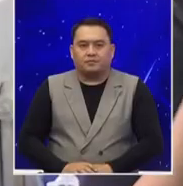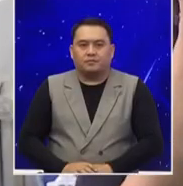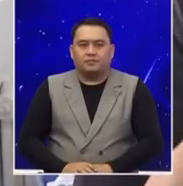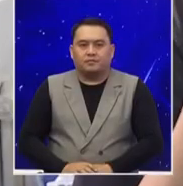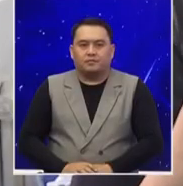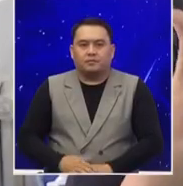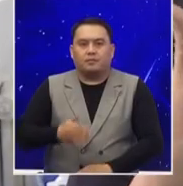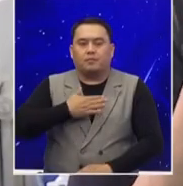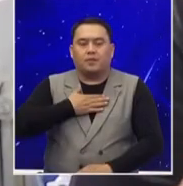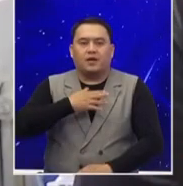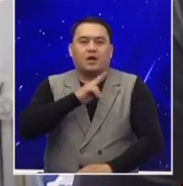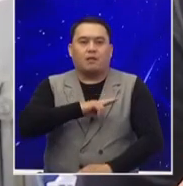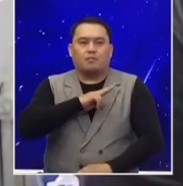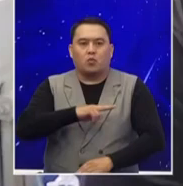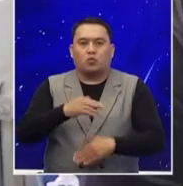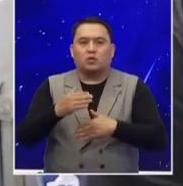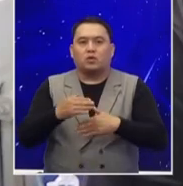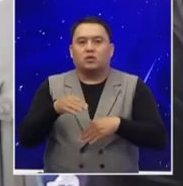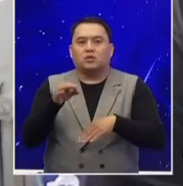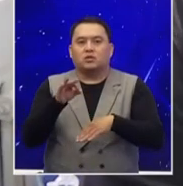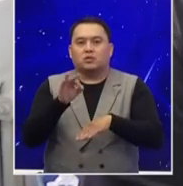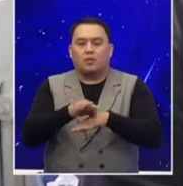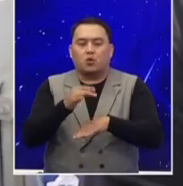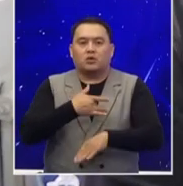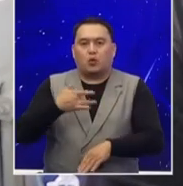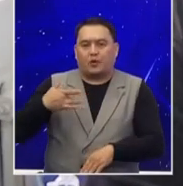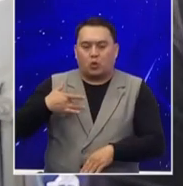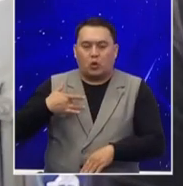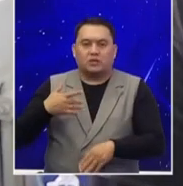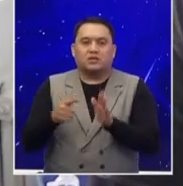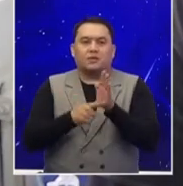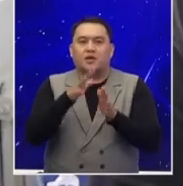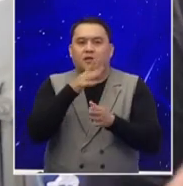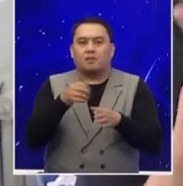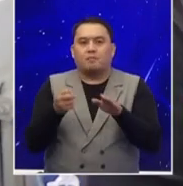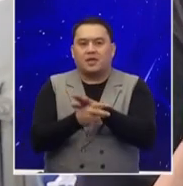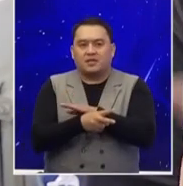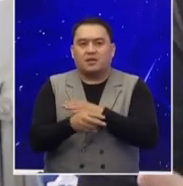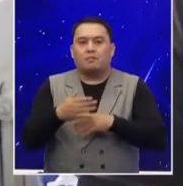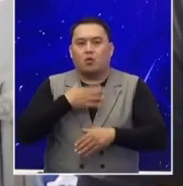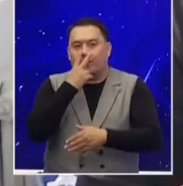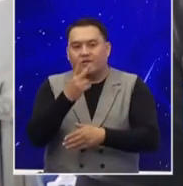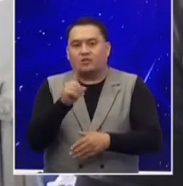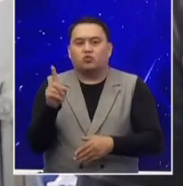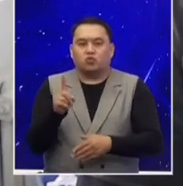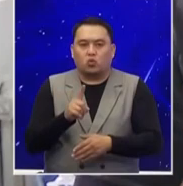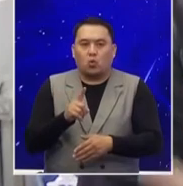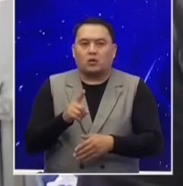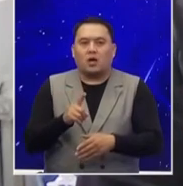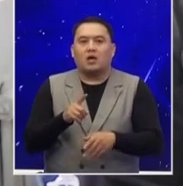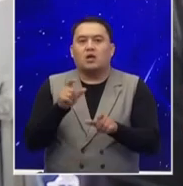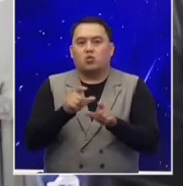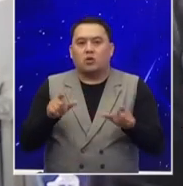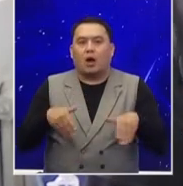220-200. Мы работаем по профилактике туберкулеза уже более 7 лет. С мигрантами. И мы увидели, что очень много наших клиентов